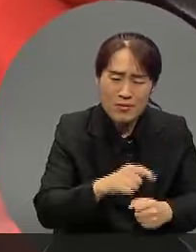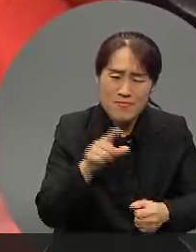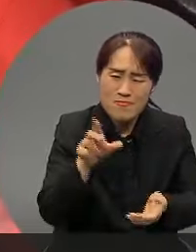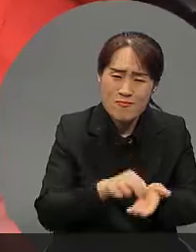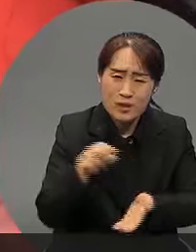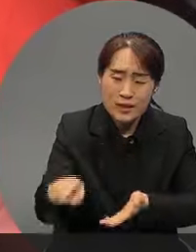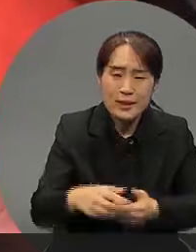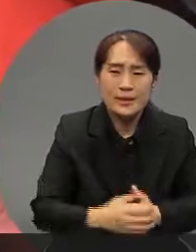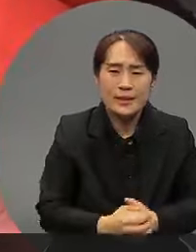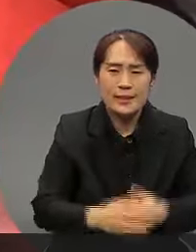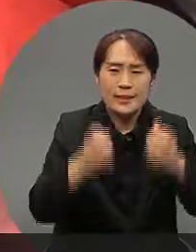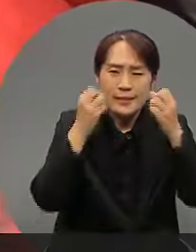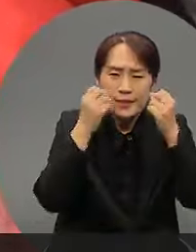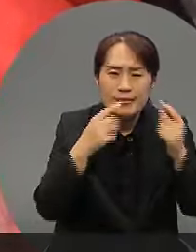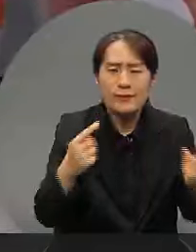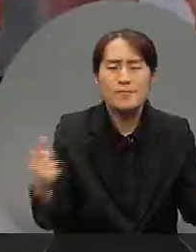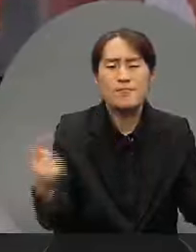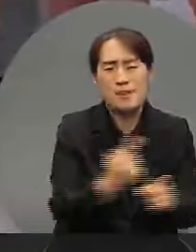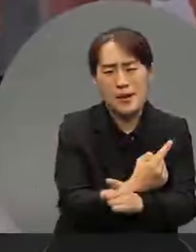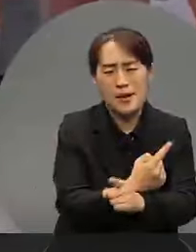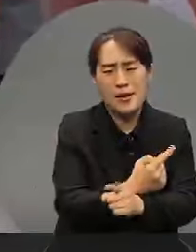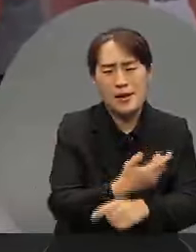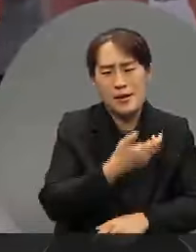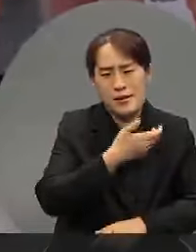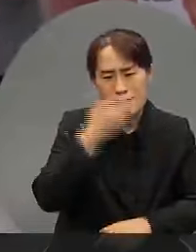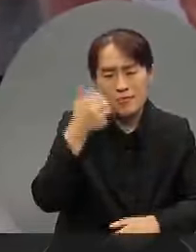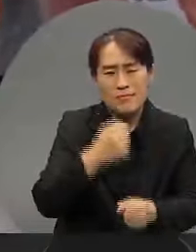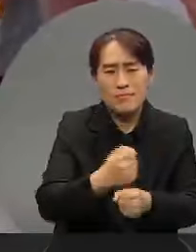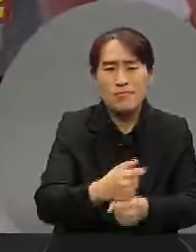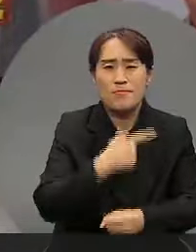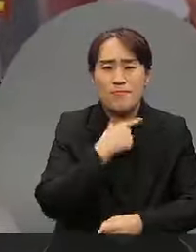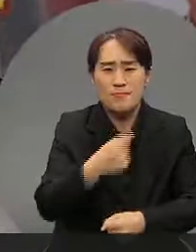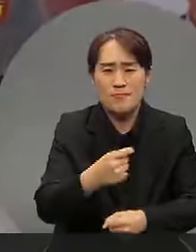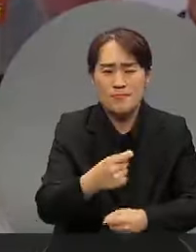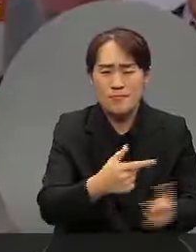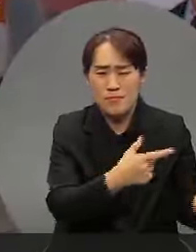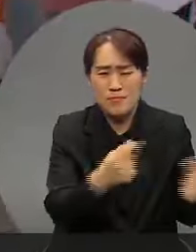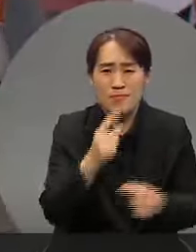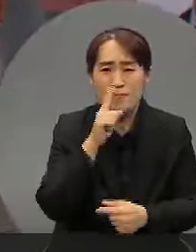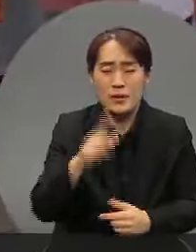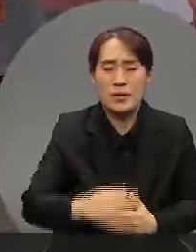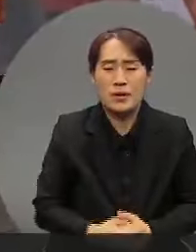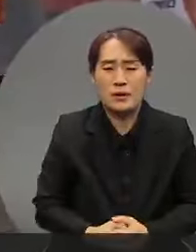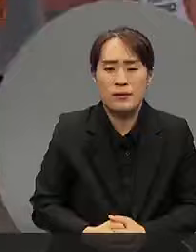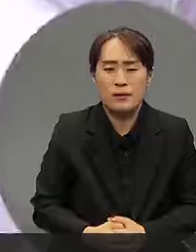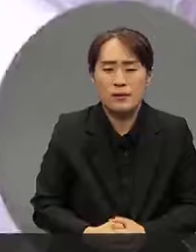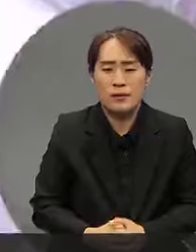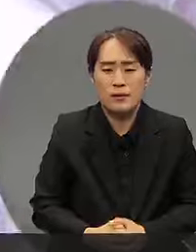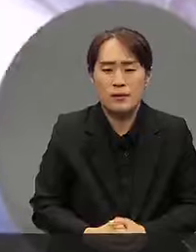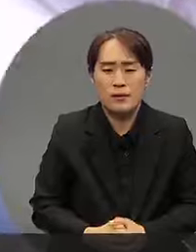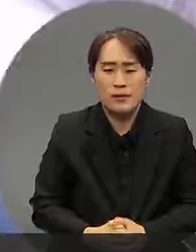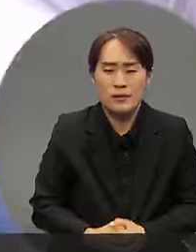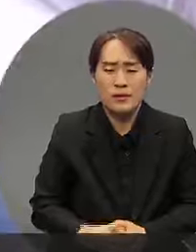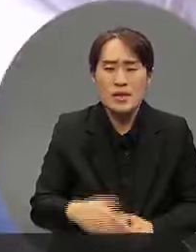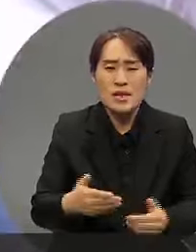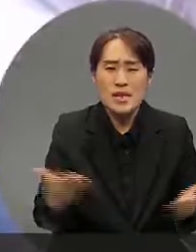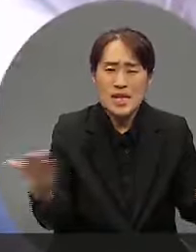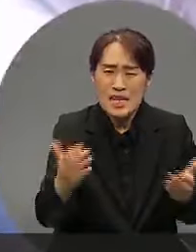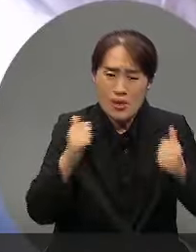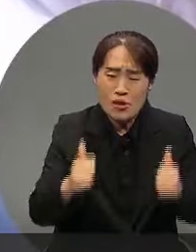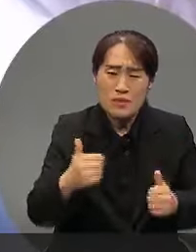일소하고 새로운 변화의 바람으로 꿈과 희망을 만들겠다며 목소리를 높였습니다. 여러분, 누가 일할